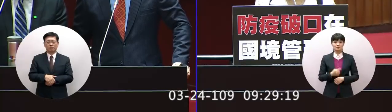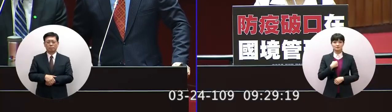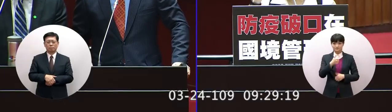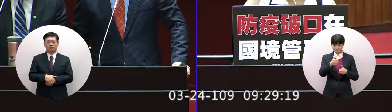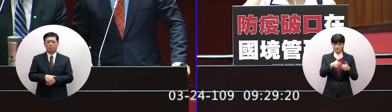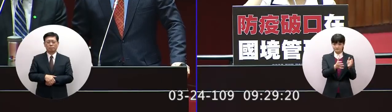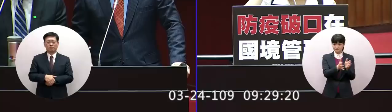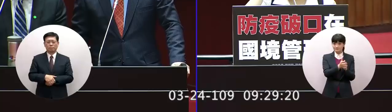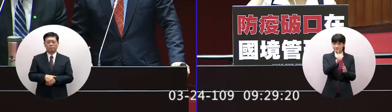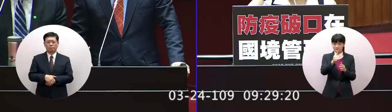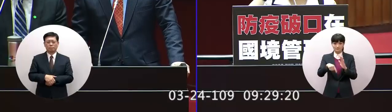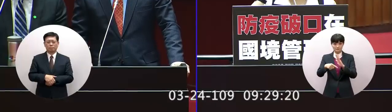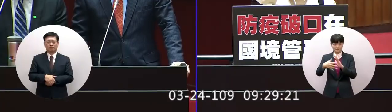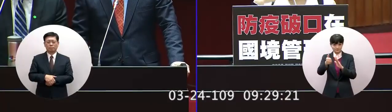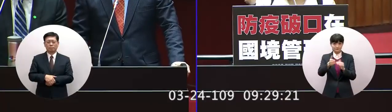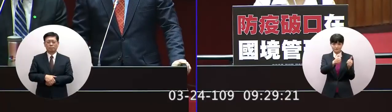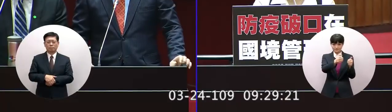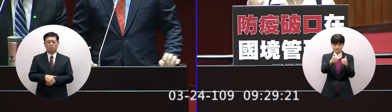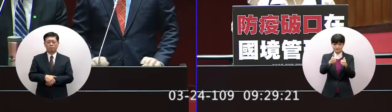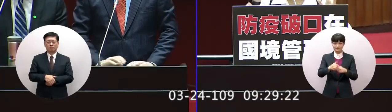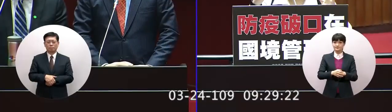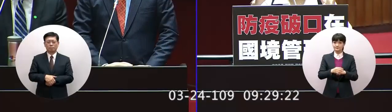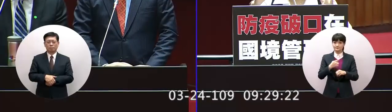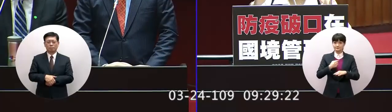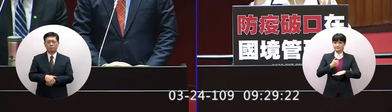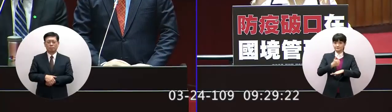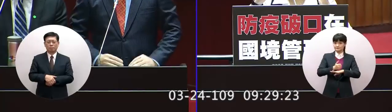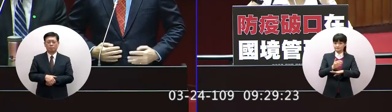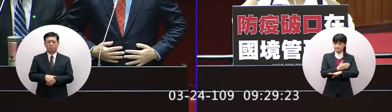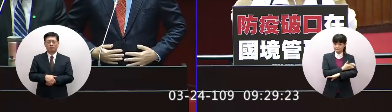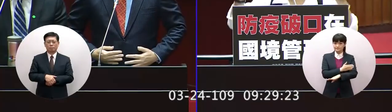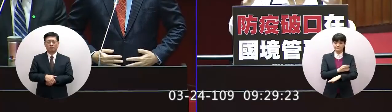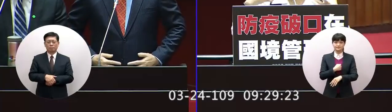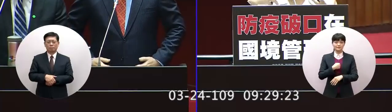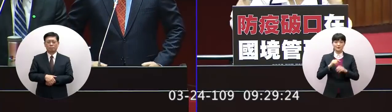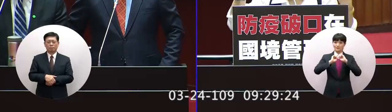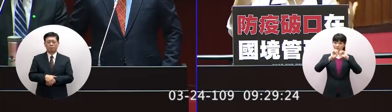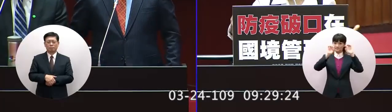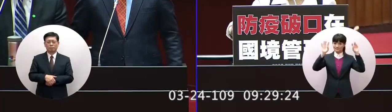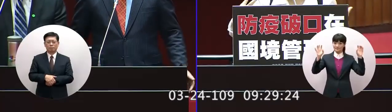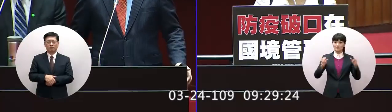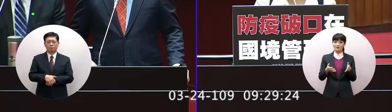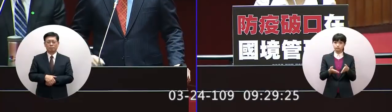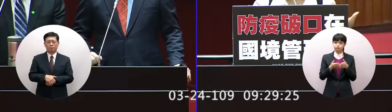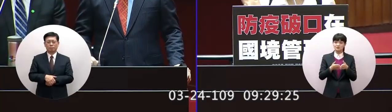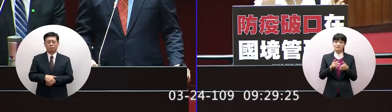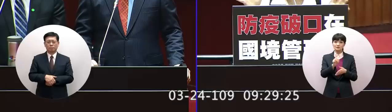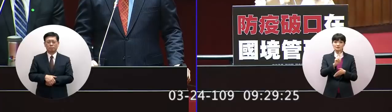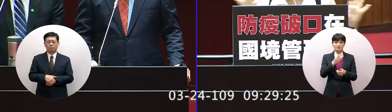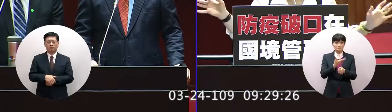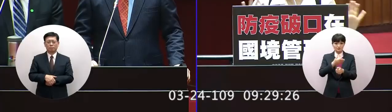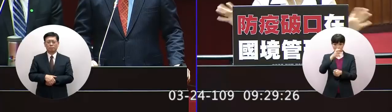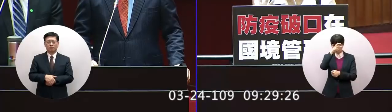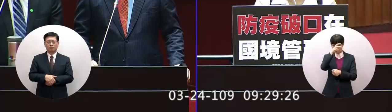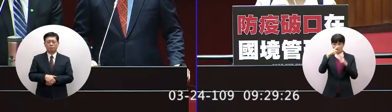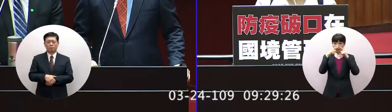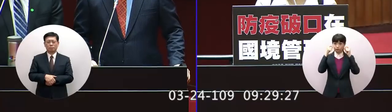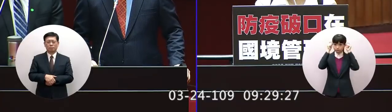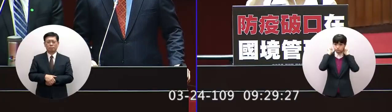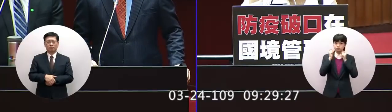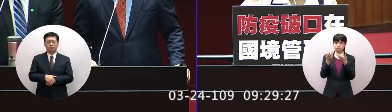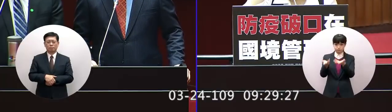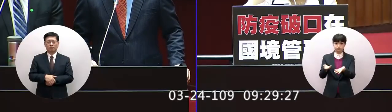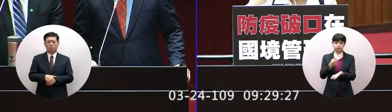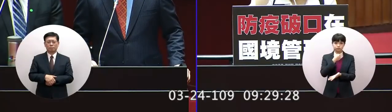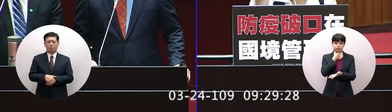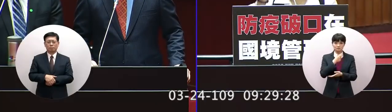跟部长哦，在。一上任开始就去呼吁说要给警察口罩，那时候他们地方上领不